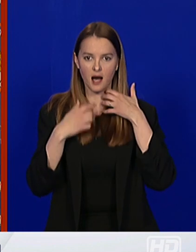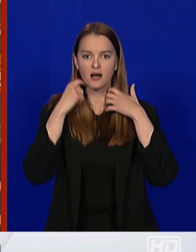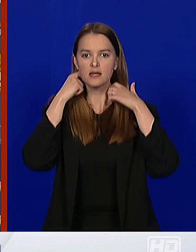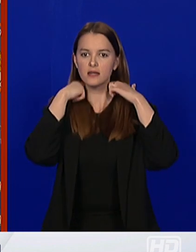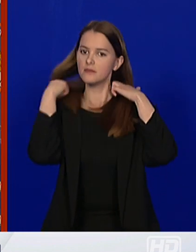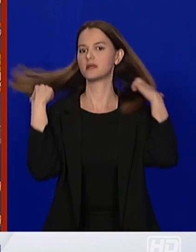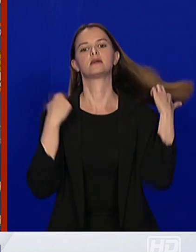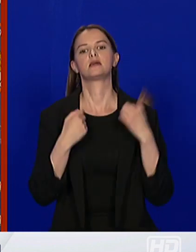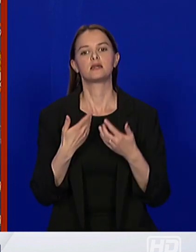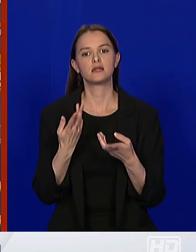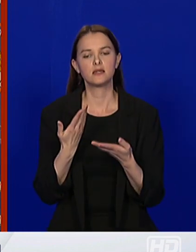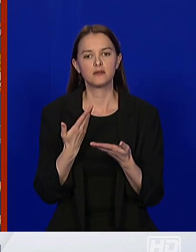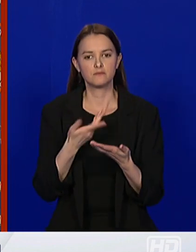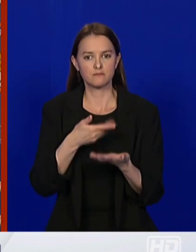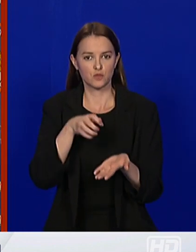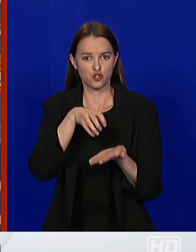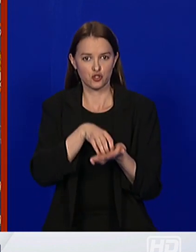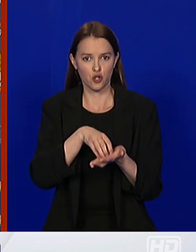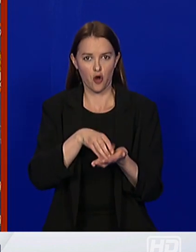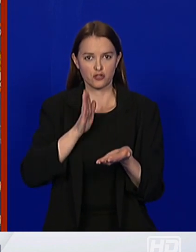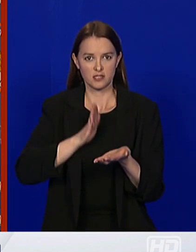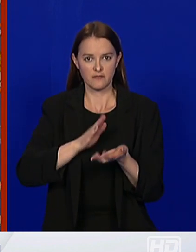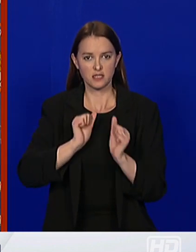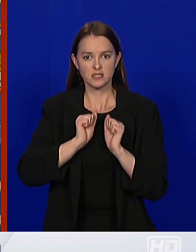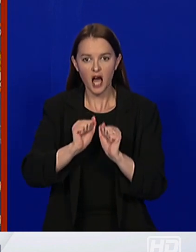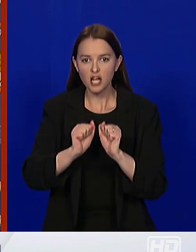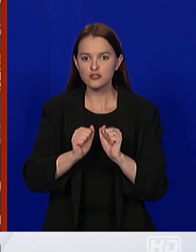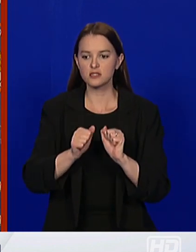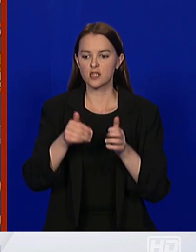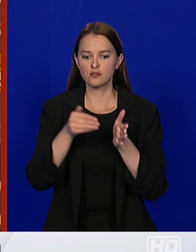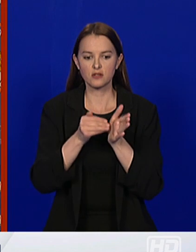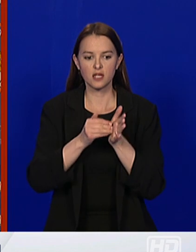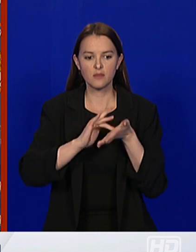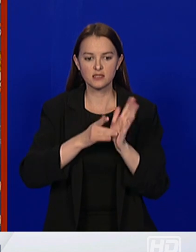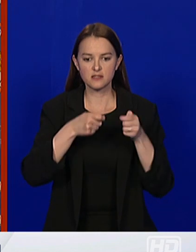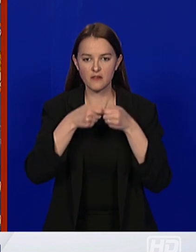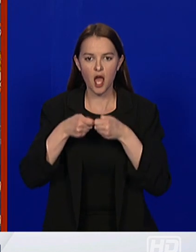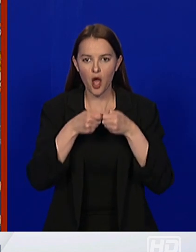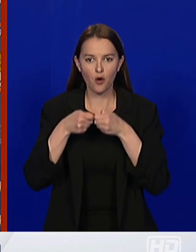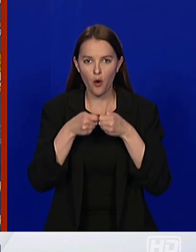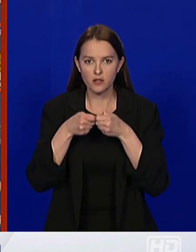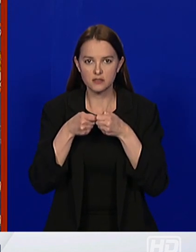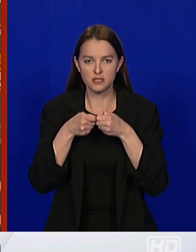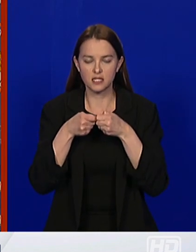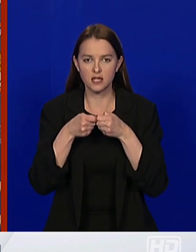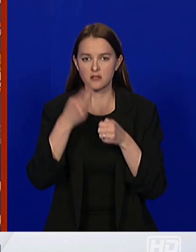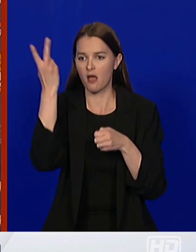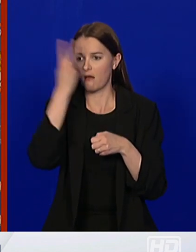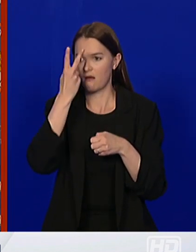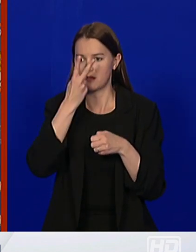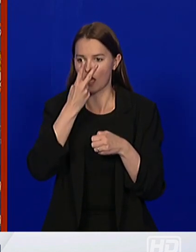civilne zaštite je onaj koji to koordinira i sigurno u situaciji bez presedana